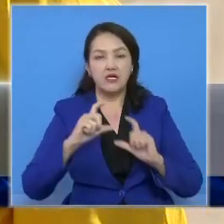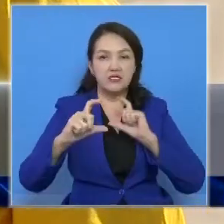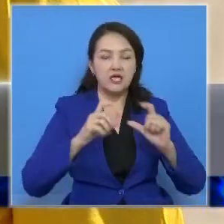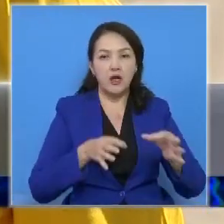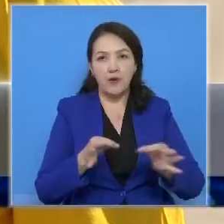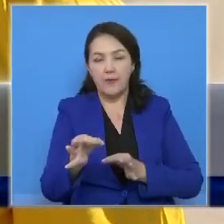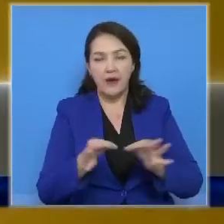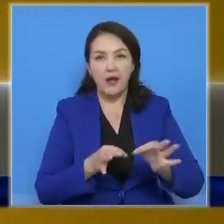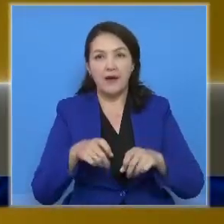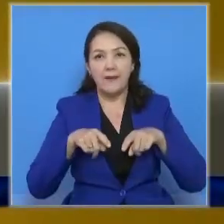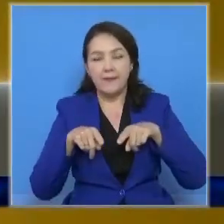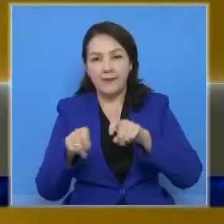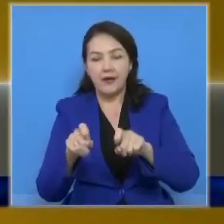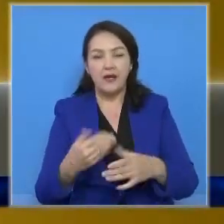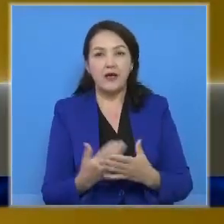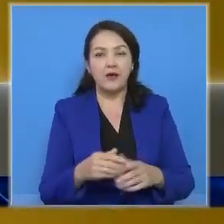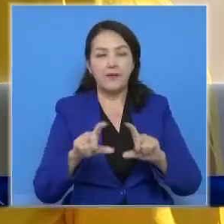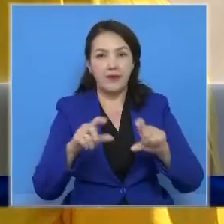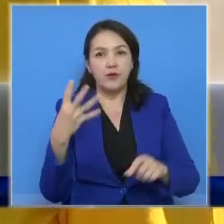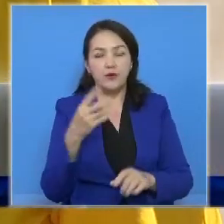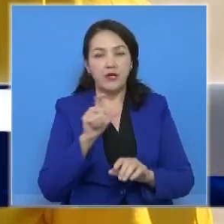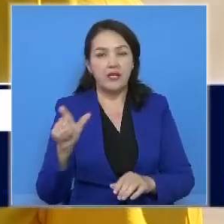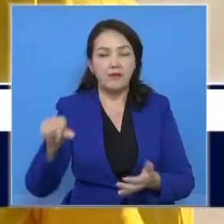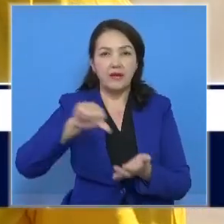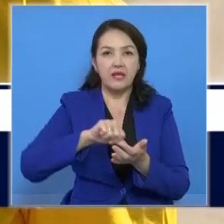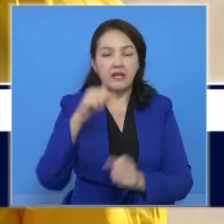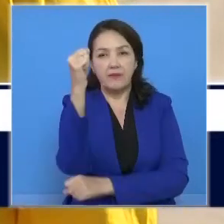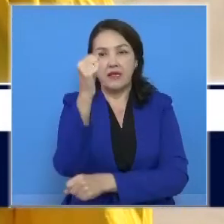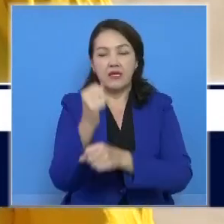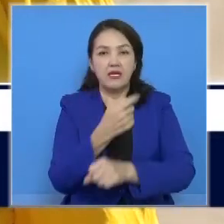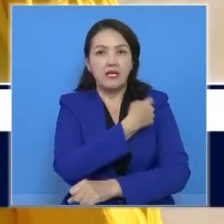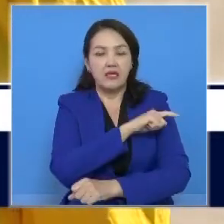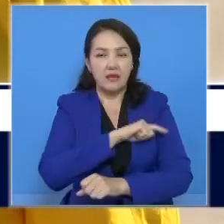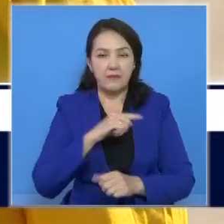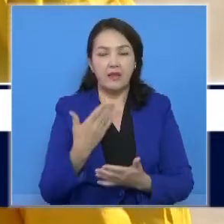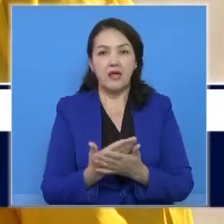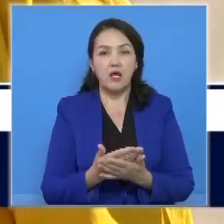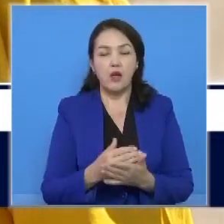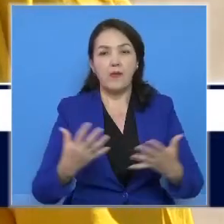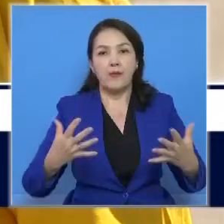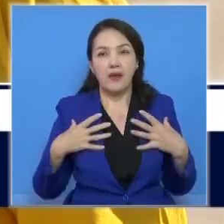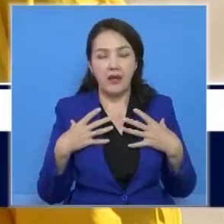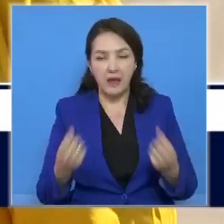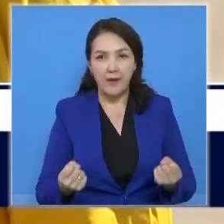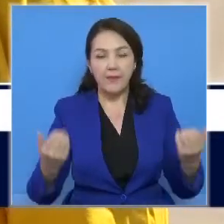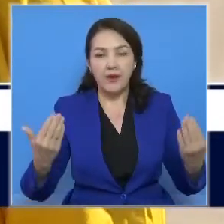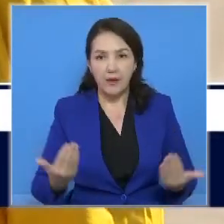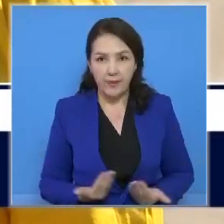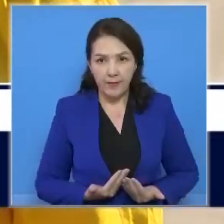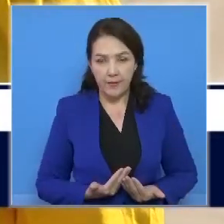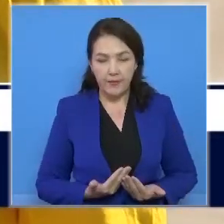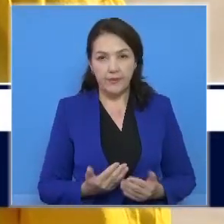шахмат және жеңіл атлетика. Біздің мекемеден 4 адам қатысады. Медицина қызметкерлері салауатты өмір салтын